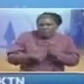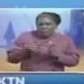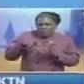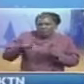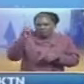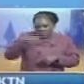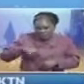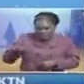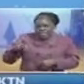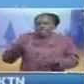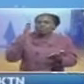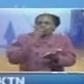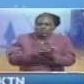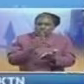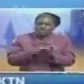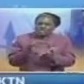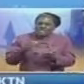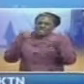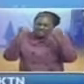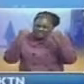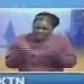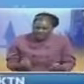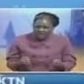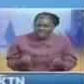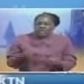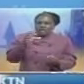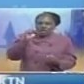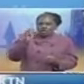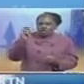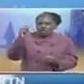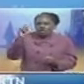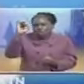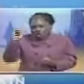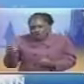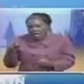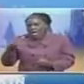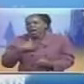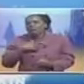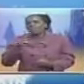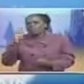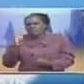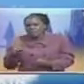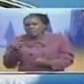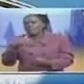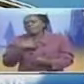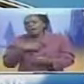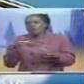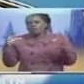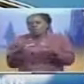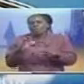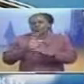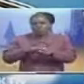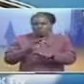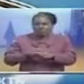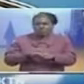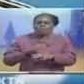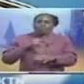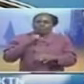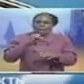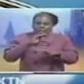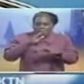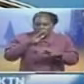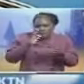kweli naweza sema imekuwa ni ngumu first half kwa sababu Sony wamecheza deep na walikuwa na hold mpira vizuri. Kwa bahati mbaya ama bahati nzuri